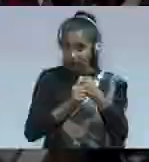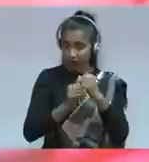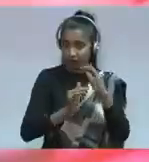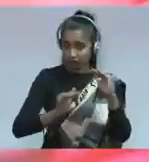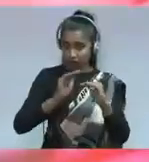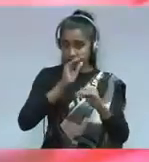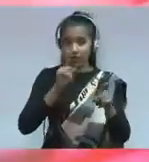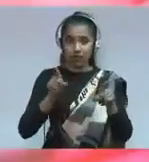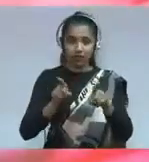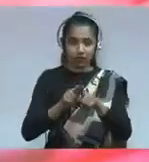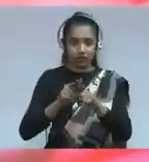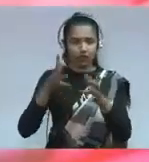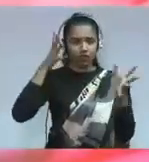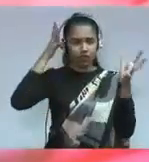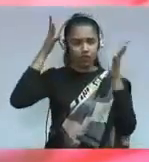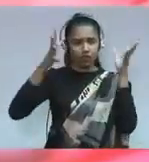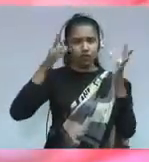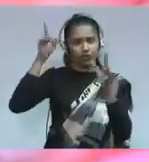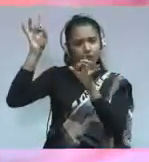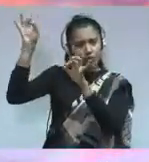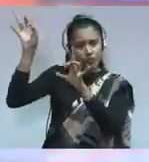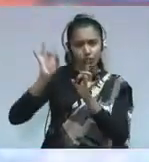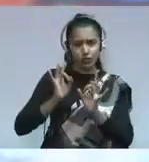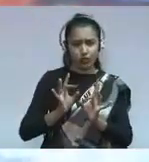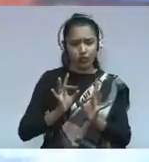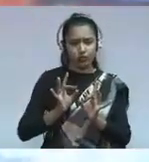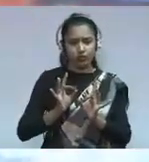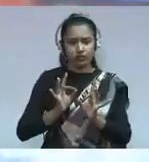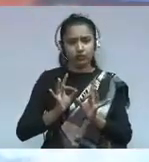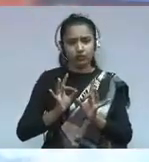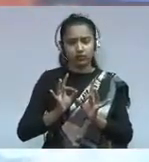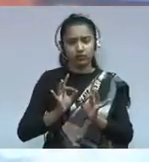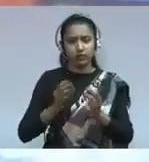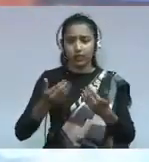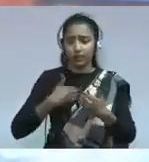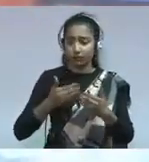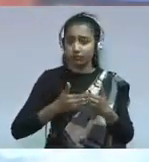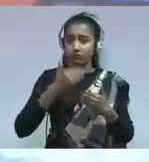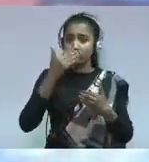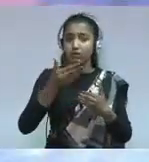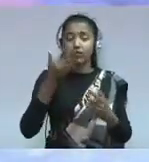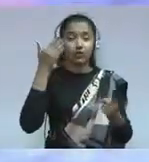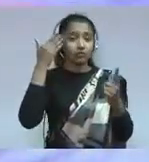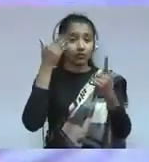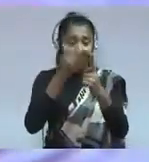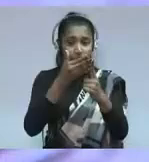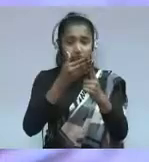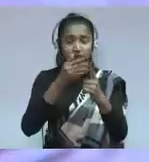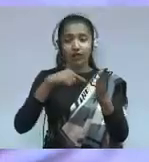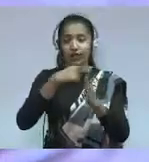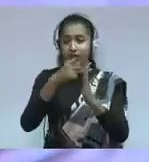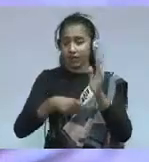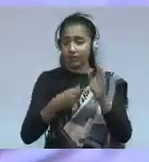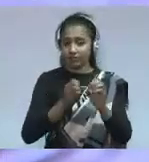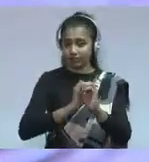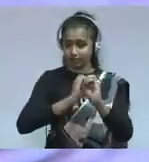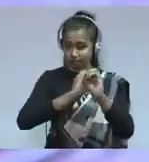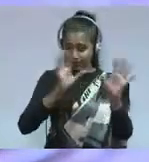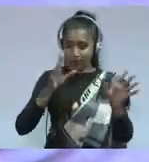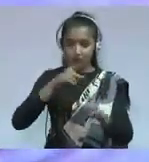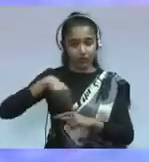ගොඩනැංවීමත් ගෝලීය ප්‍රවණතාවයන්ට අනුරූප වන පරිද්දෙන් අපගේ ඉදිරි දැක්ම ජනතාව අතරට ගෙන ගිය ඔබ